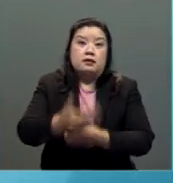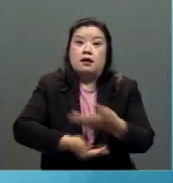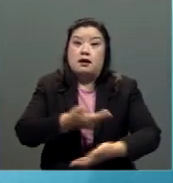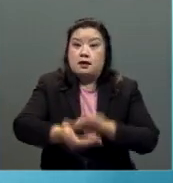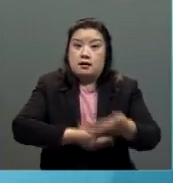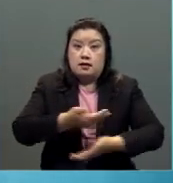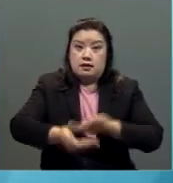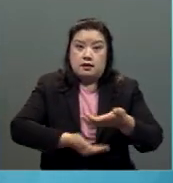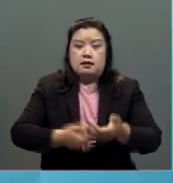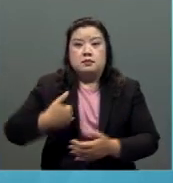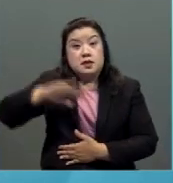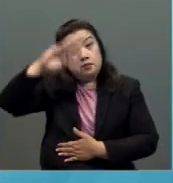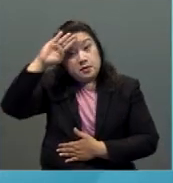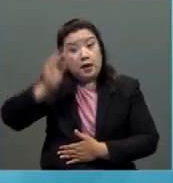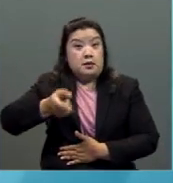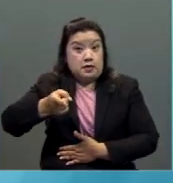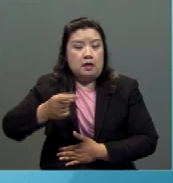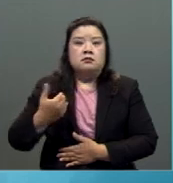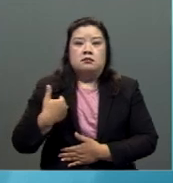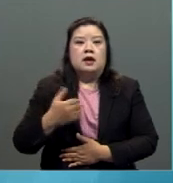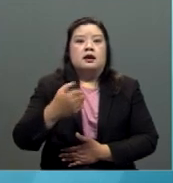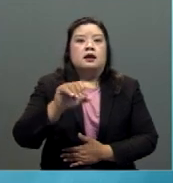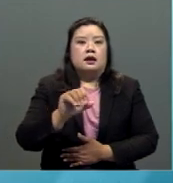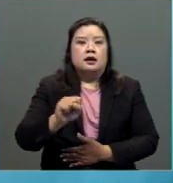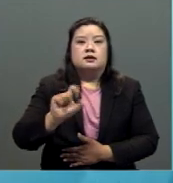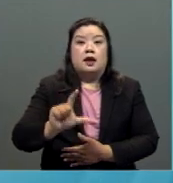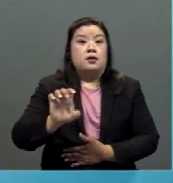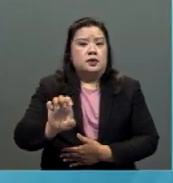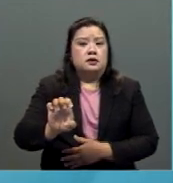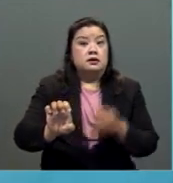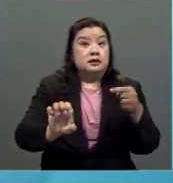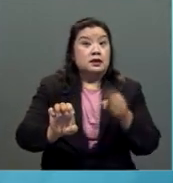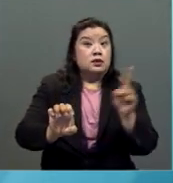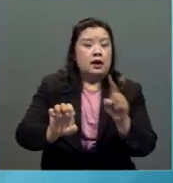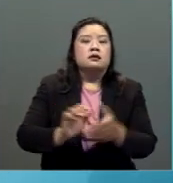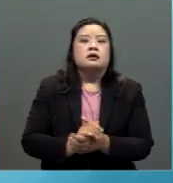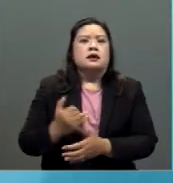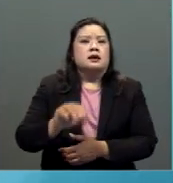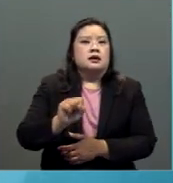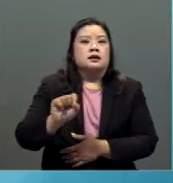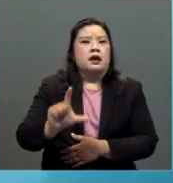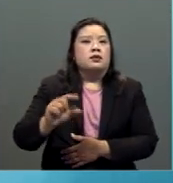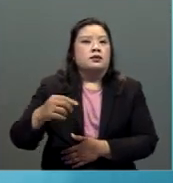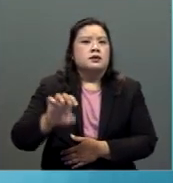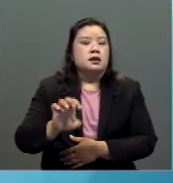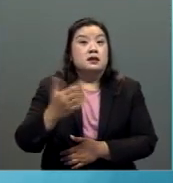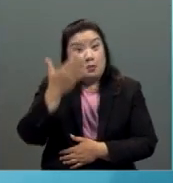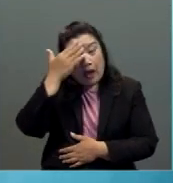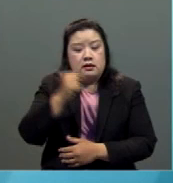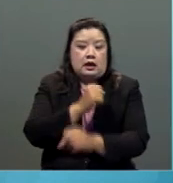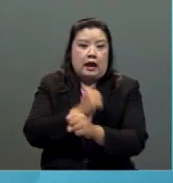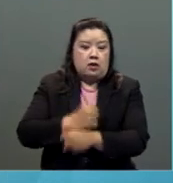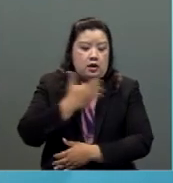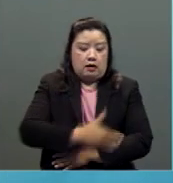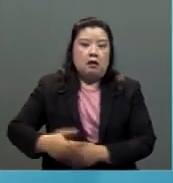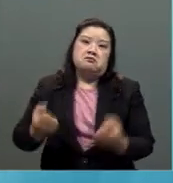ะครับมีโรคประจำตัวคือ SLE ท่านผู้ชมคงรู้จักนะครับกรณีก็คือเป็นโรคแพ้ภูมิตัวเองนี่แหละครับแล้